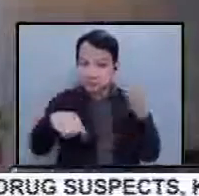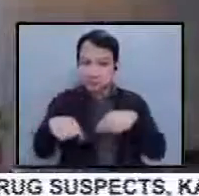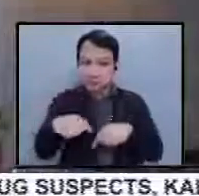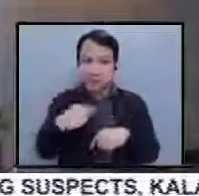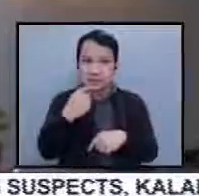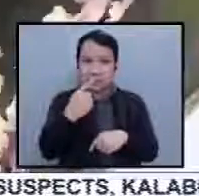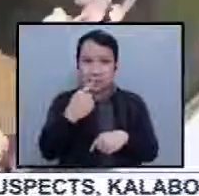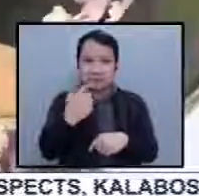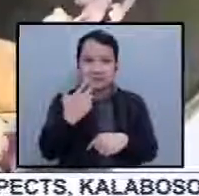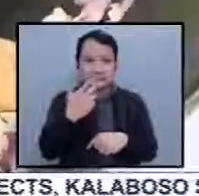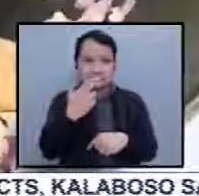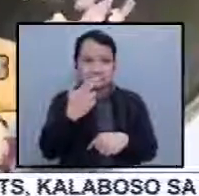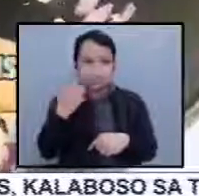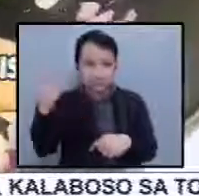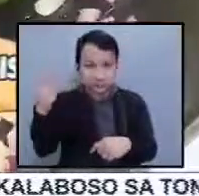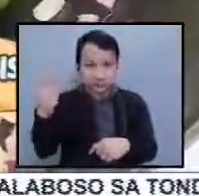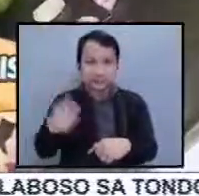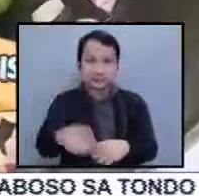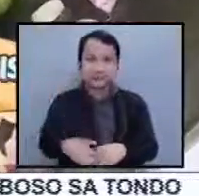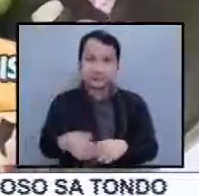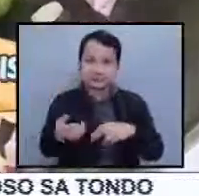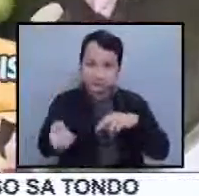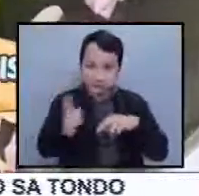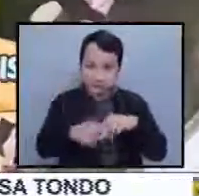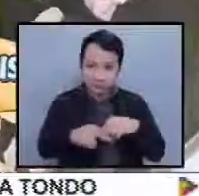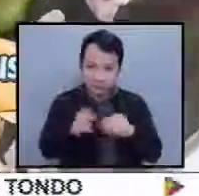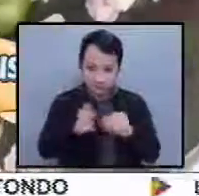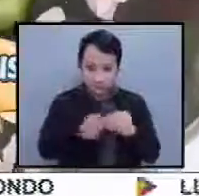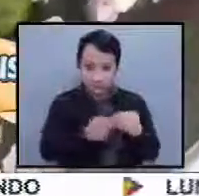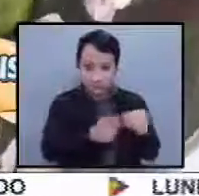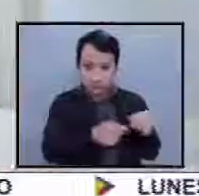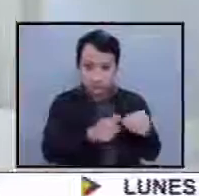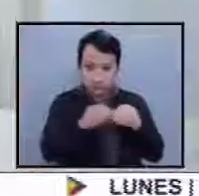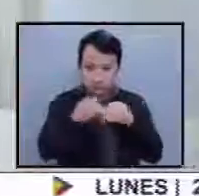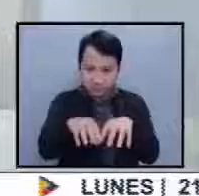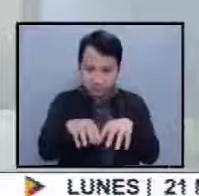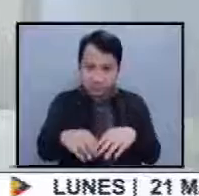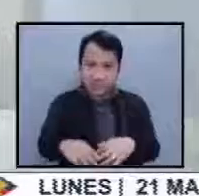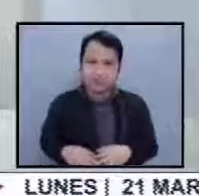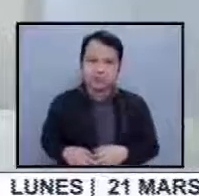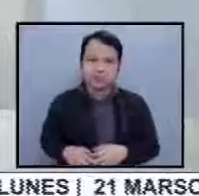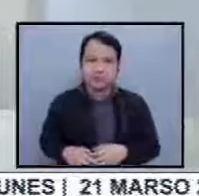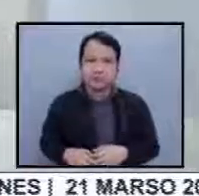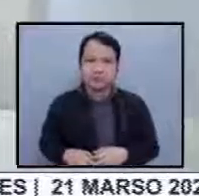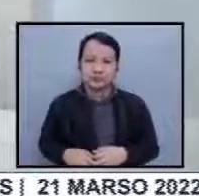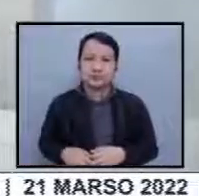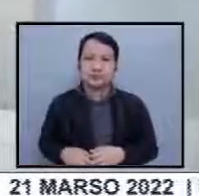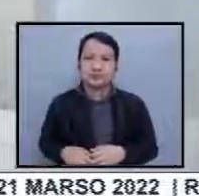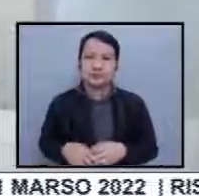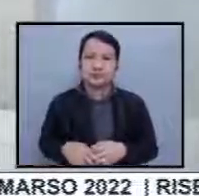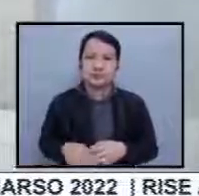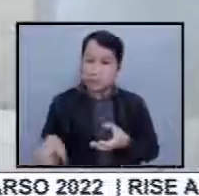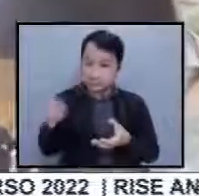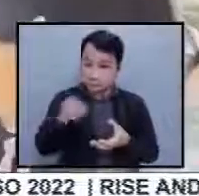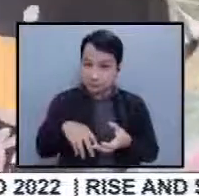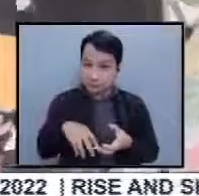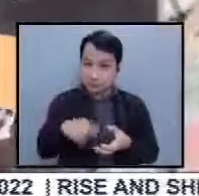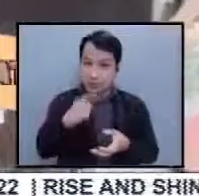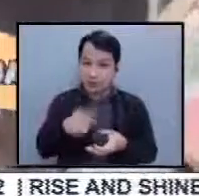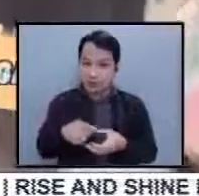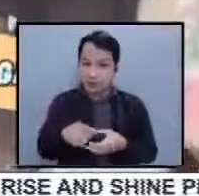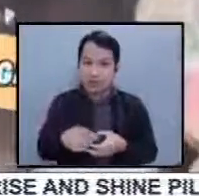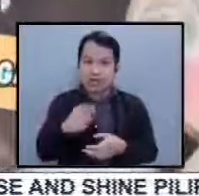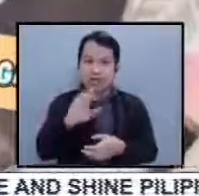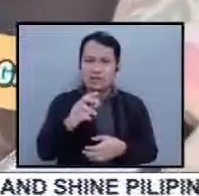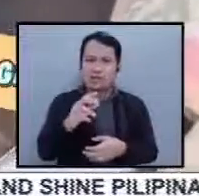Let's add our tomatoes. Pwede na po natin ilagay yung ating kakang gata. Ibig